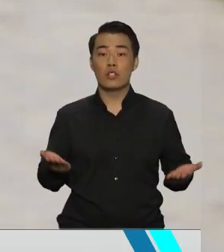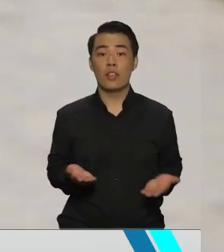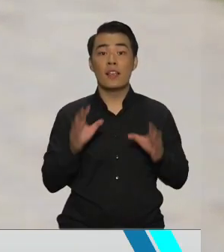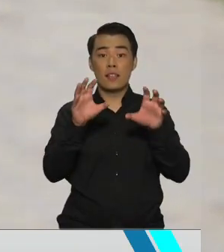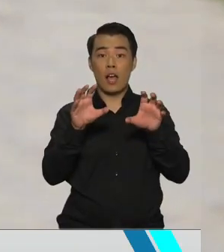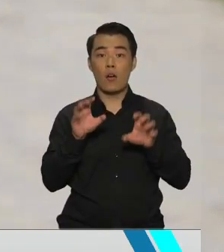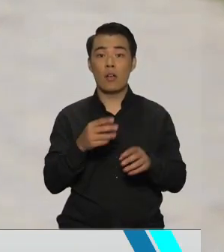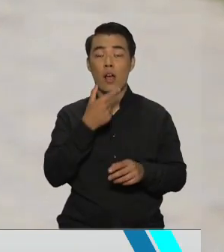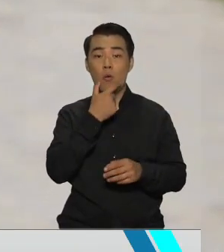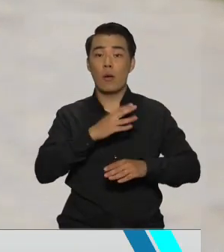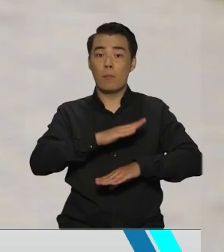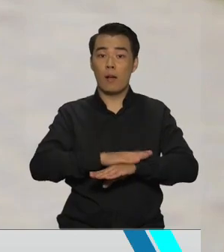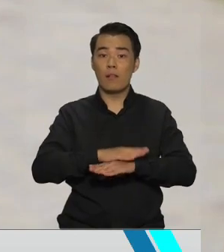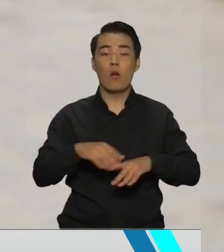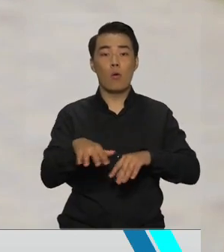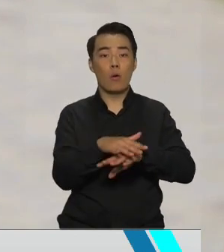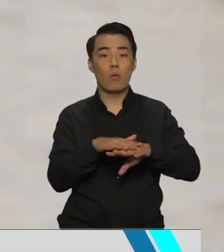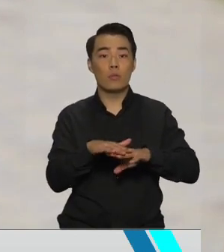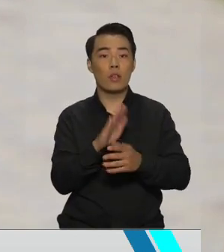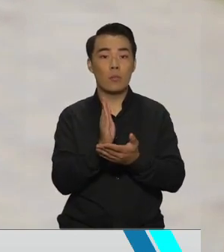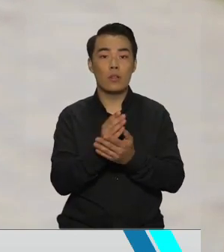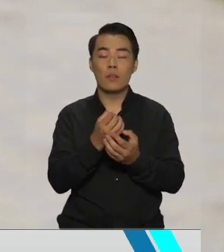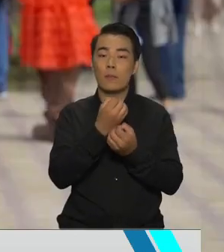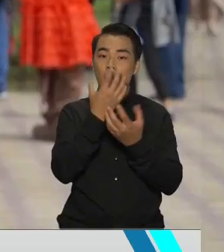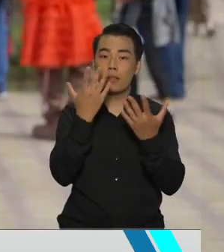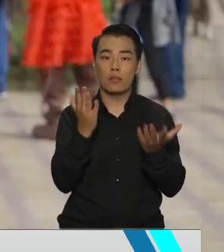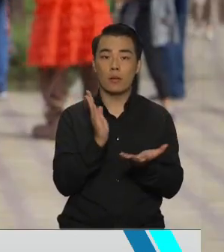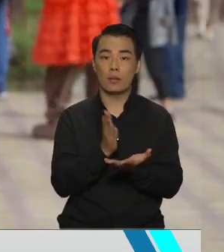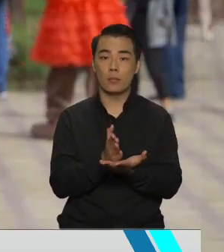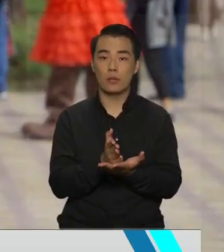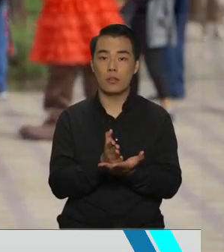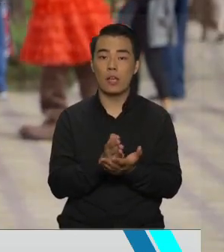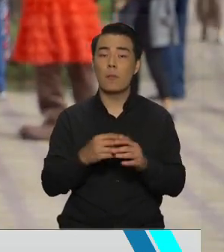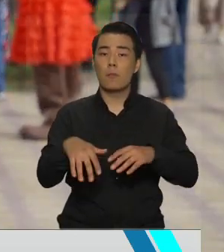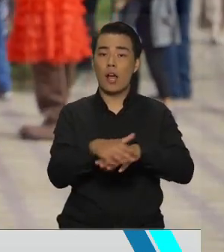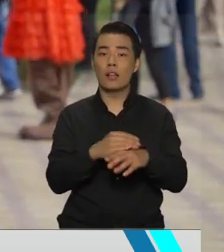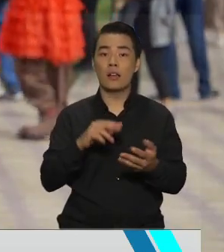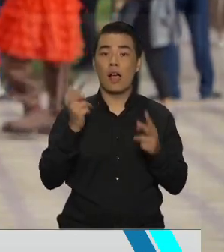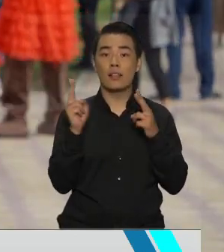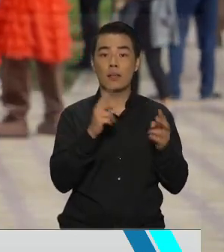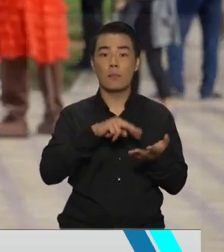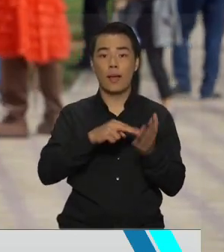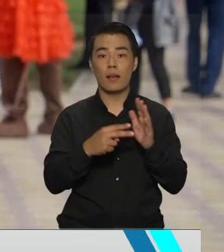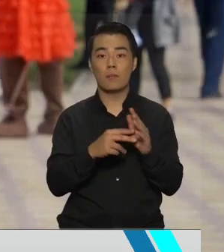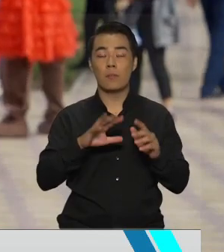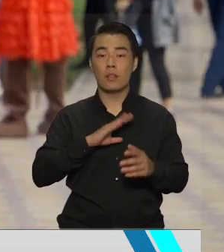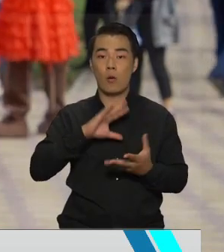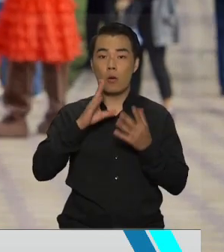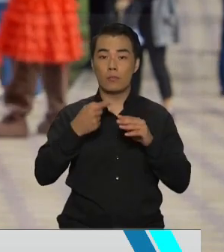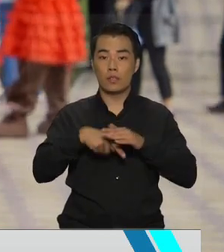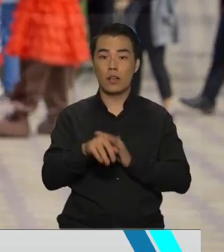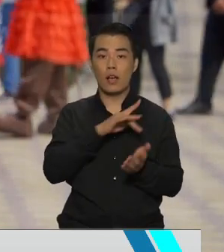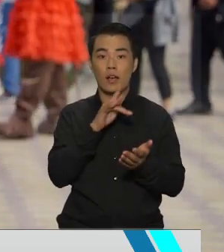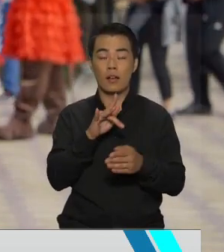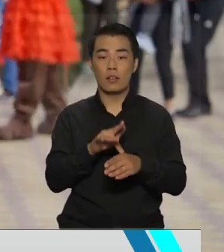то общество наше будет, ну, процветающим. Масштабная концертная программа запланирована здесь, в городском